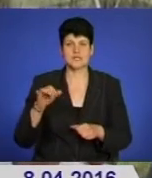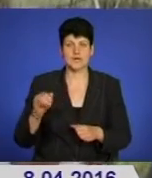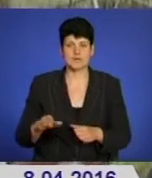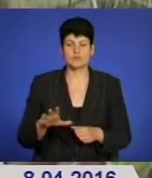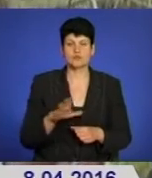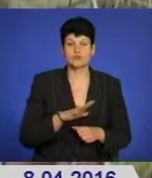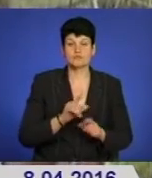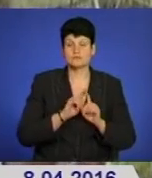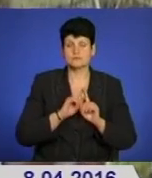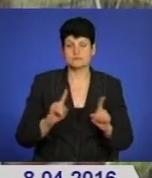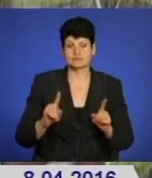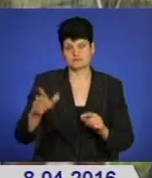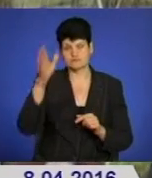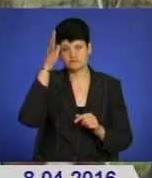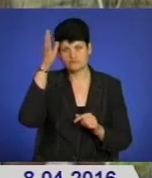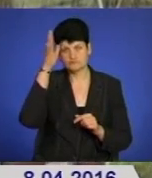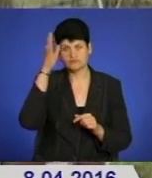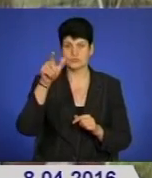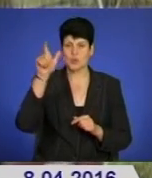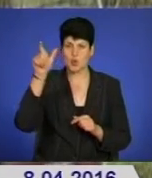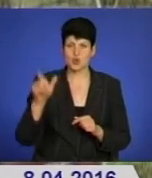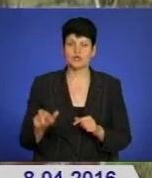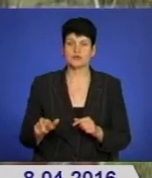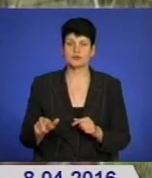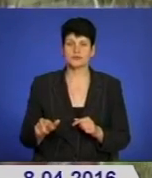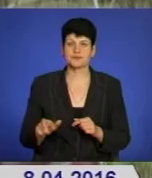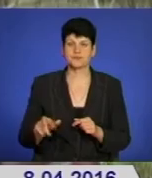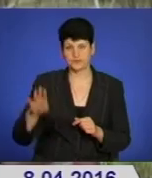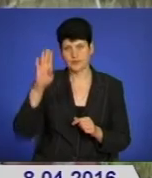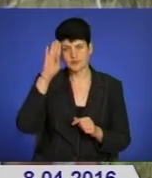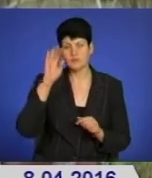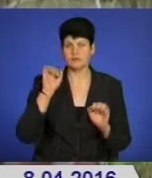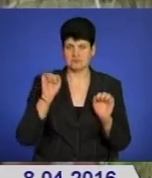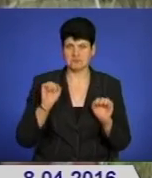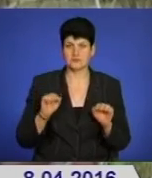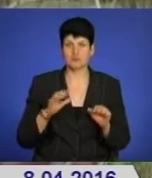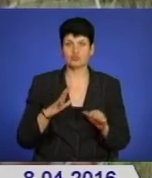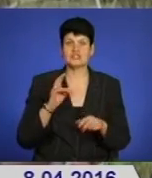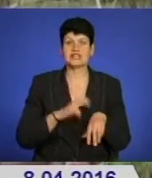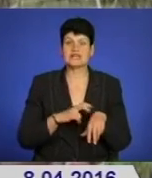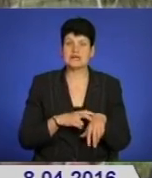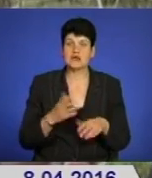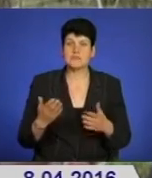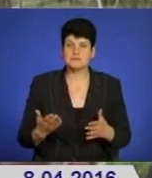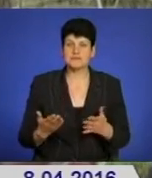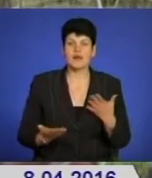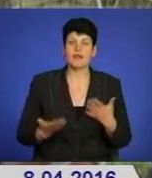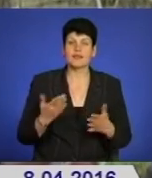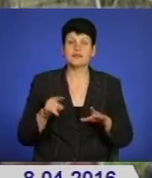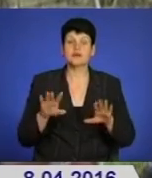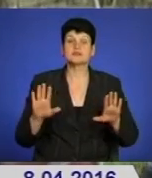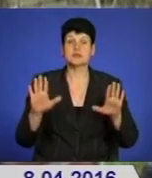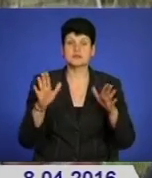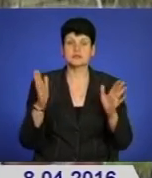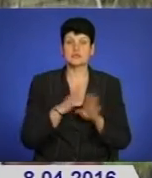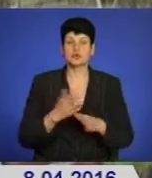був надзвичайно ерудованою, розумною людиною. Він міг стати лікарем, але так склалася доля,